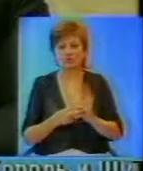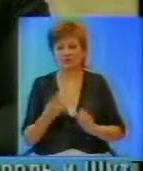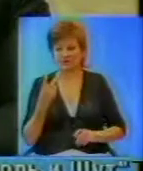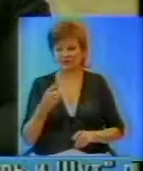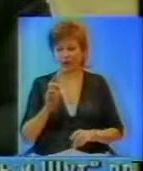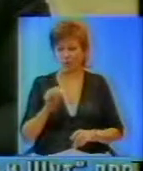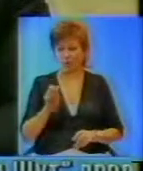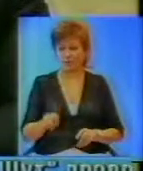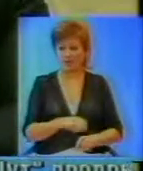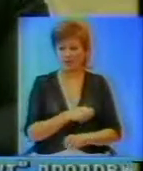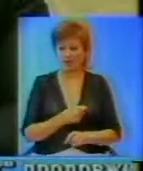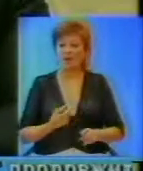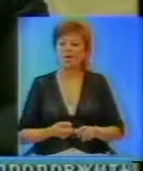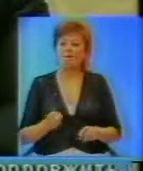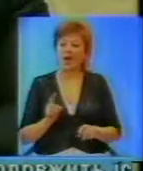кубических. Поэтому